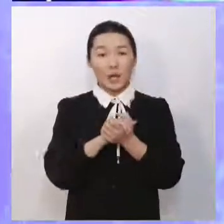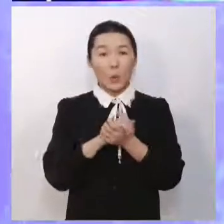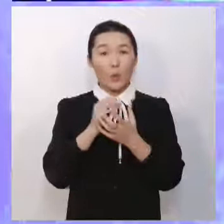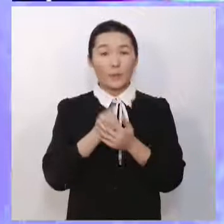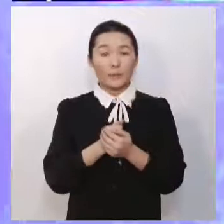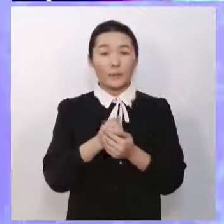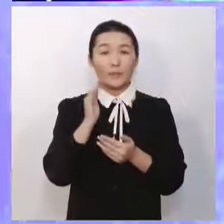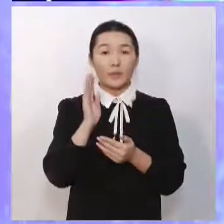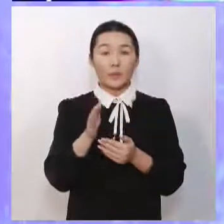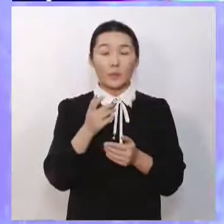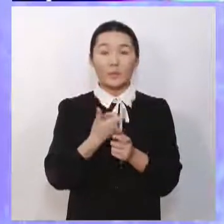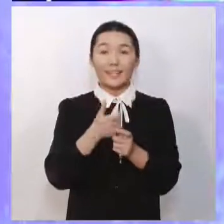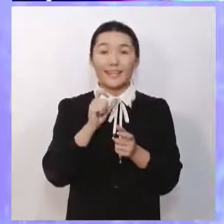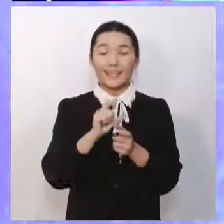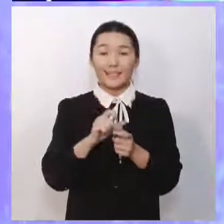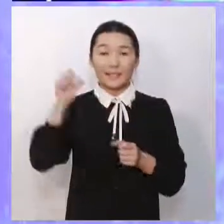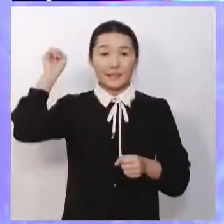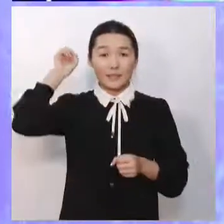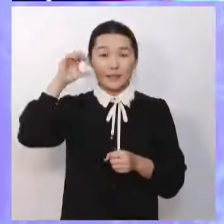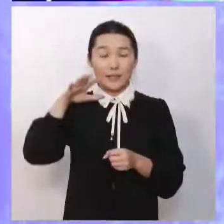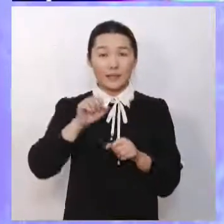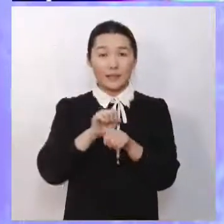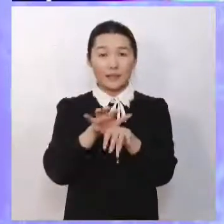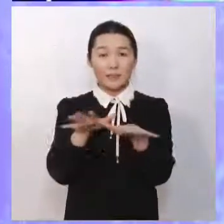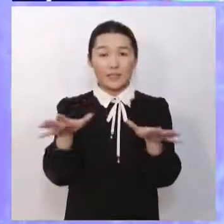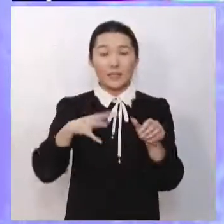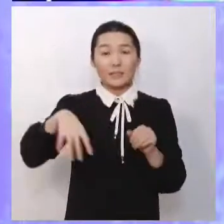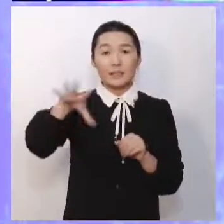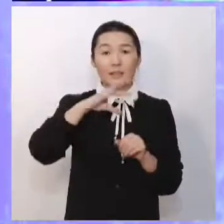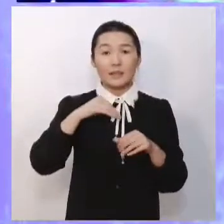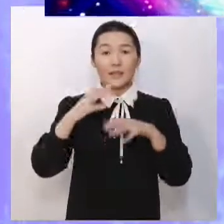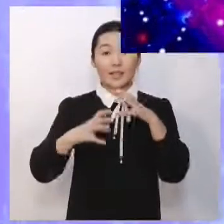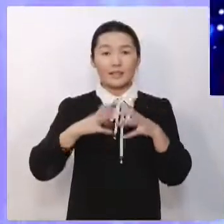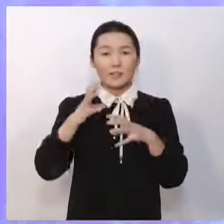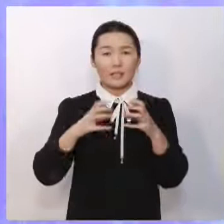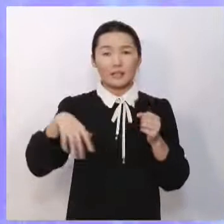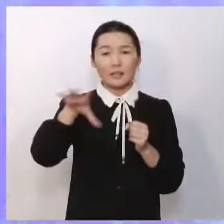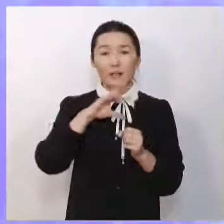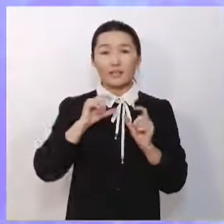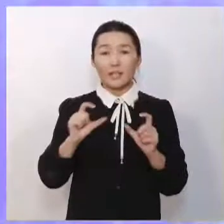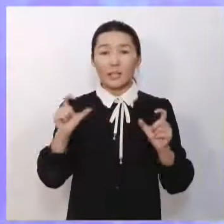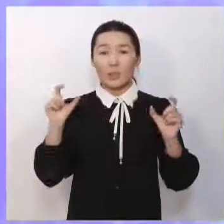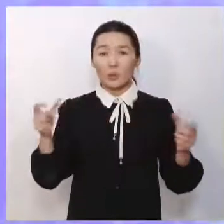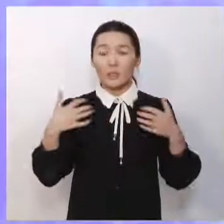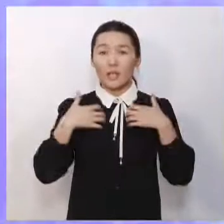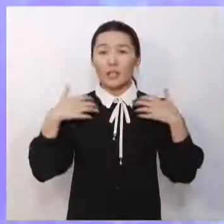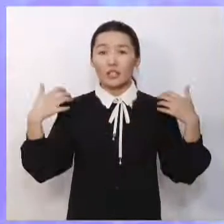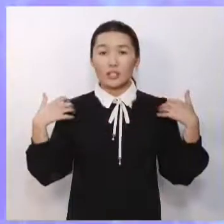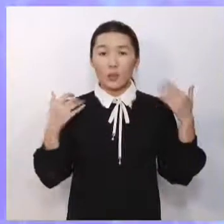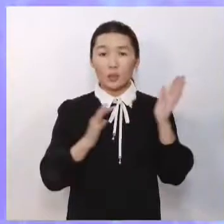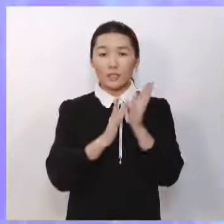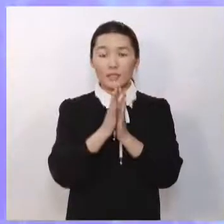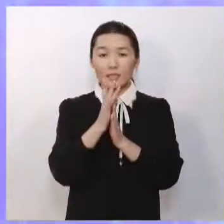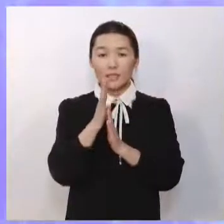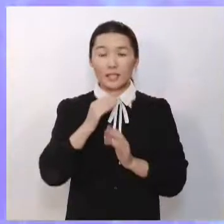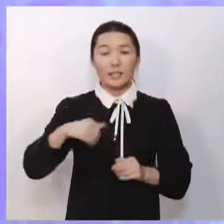свет распространится на весь мир, на всех людей, на животных, растения, на